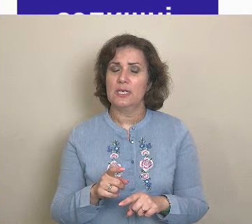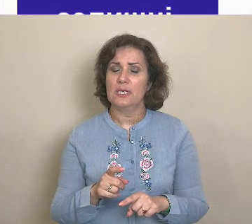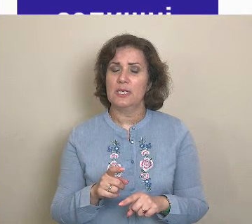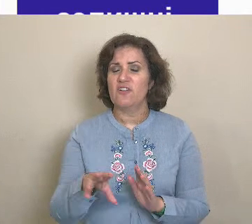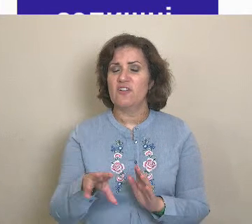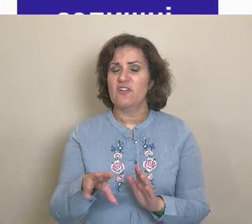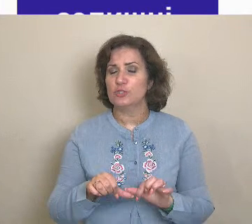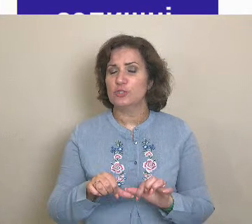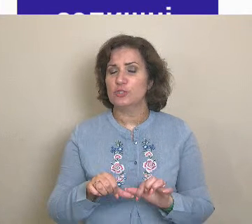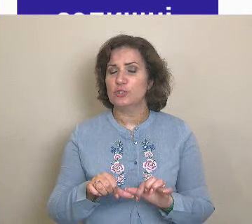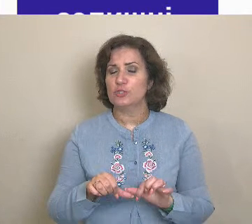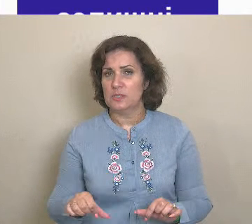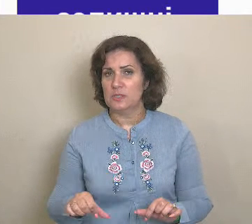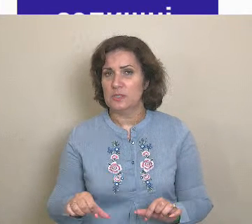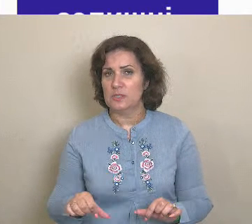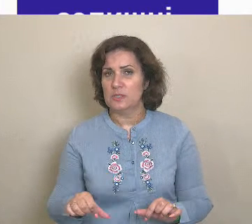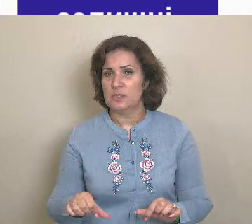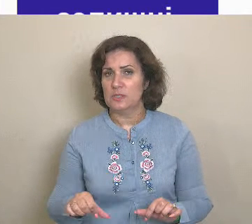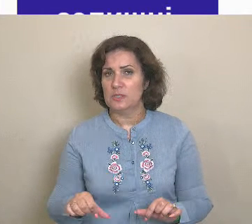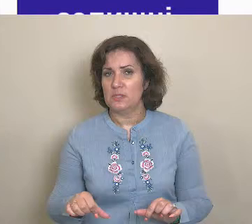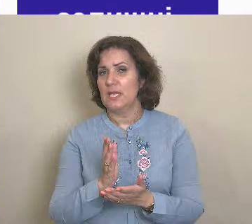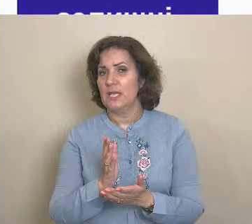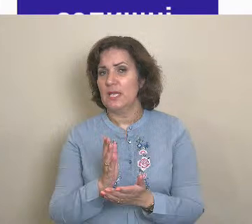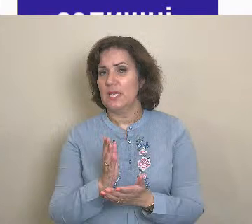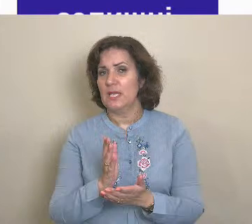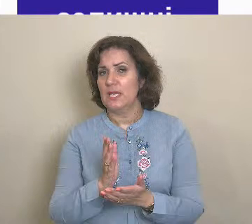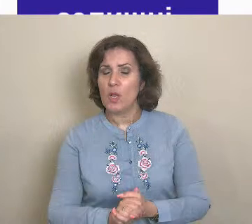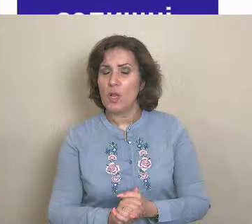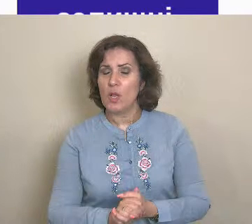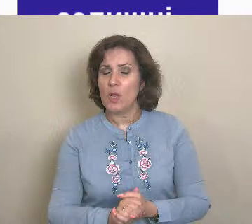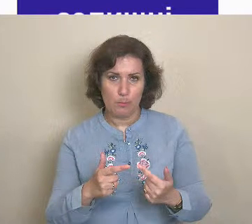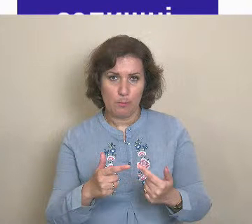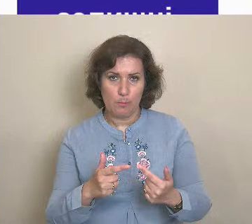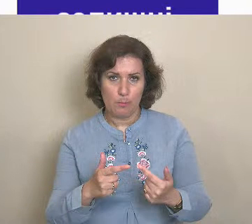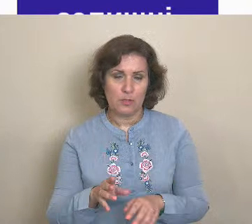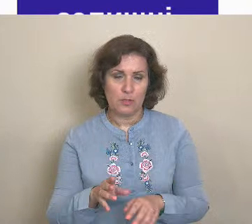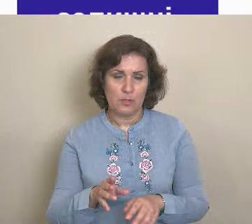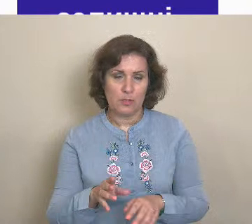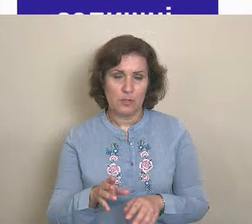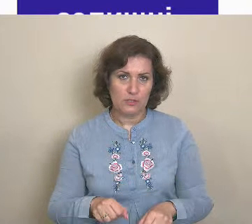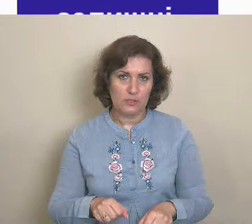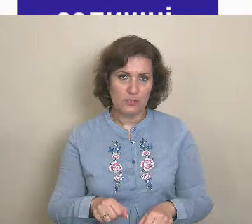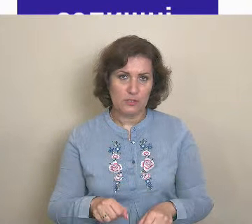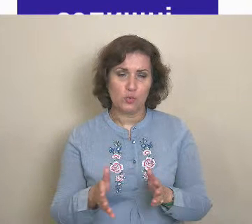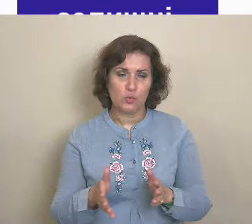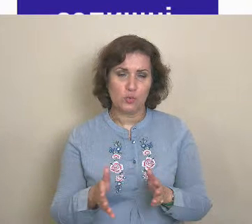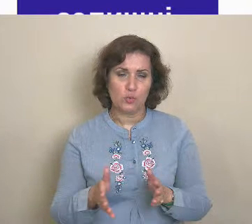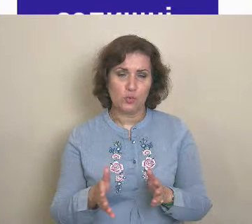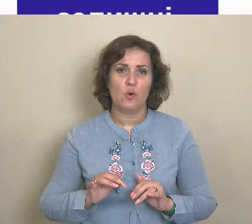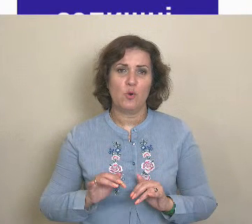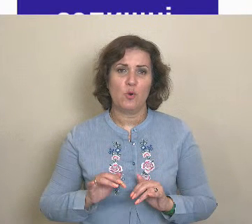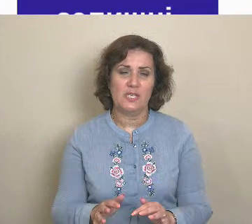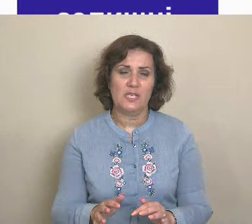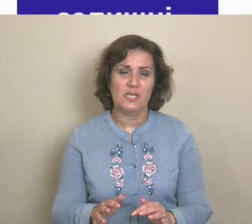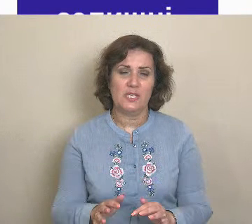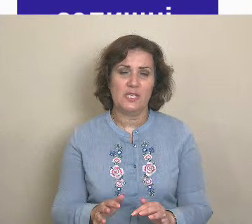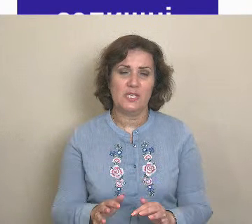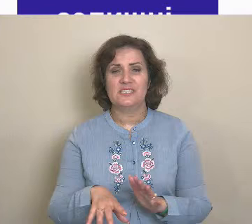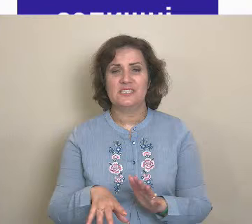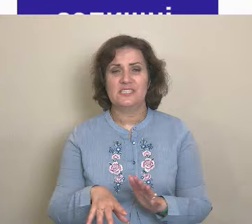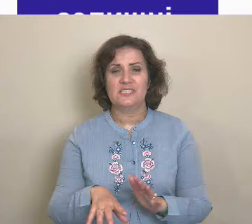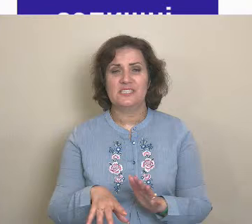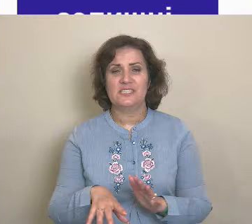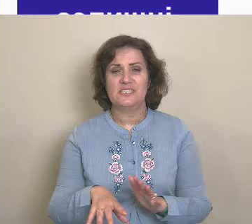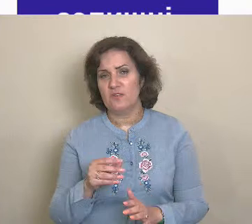Територіальна виборча комісія, вона як виборча комісія, вона є колегіальним органом, так, уповноваженим організовувати підготовку та проведення відповідних місцевих виборів, як